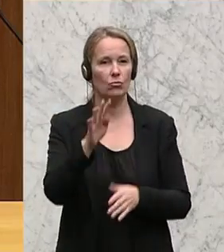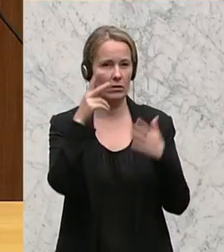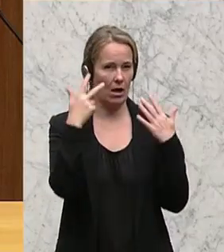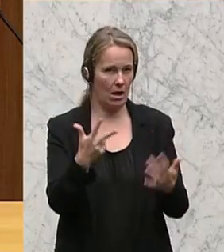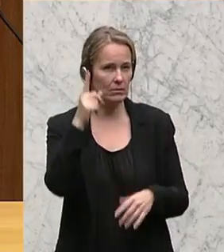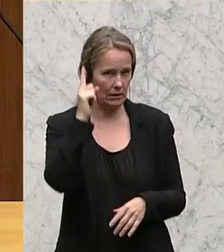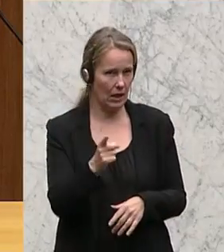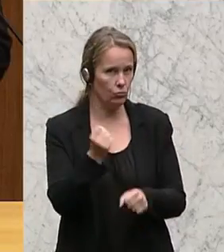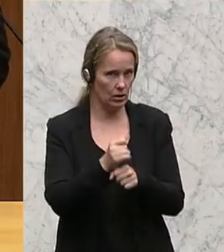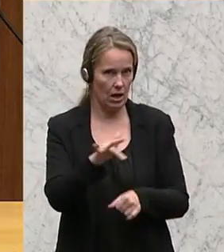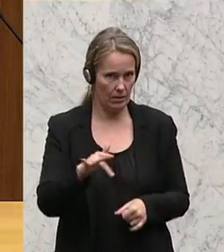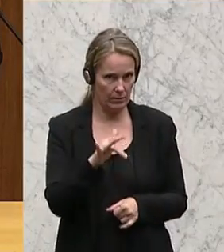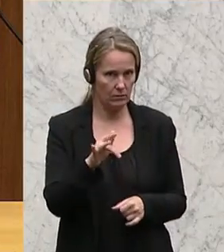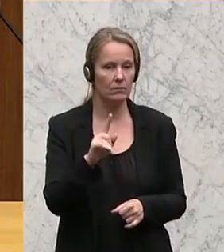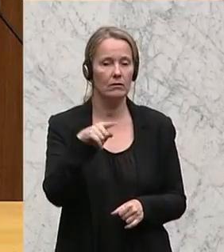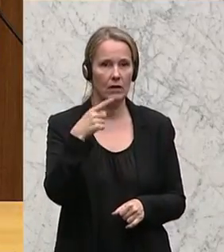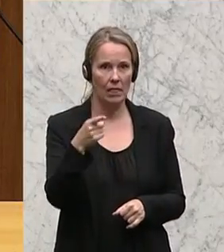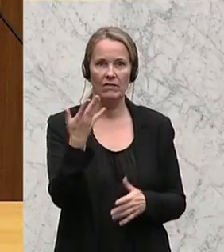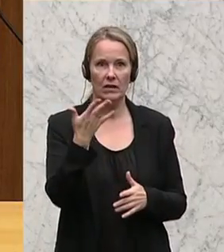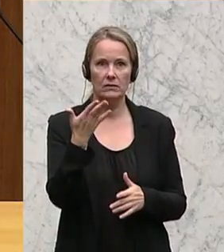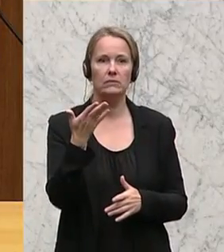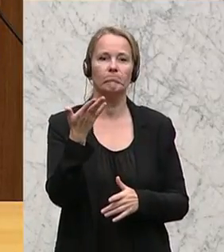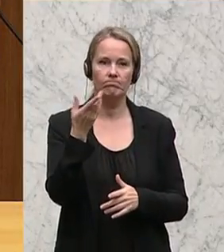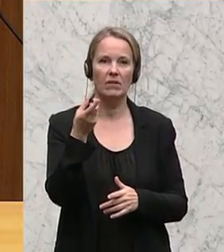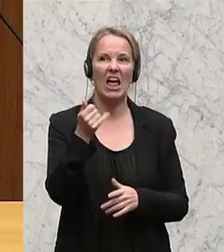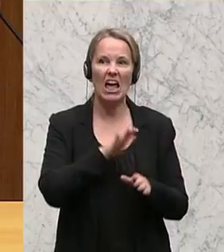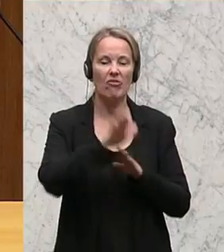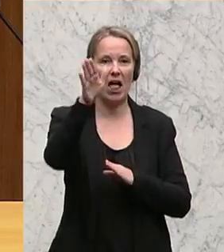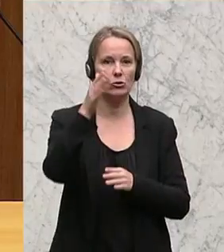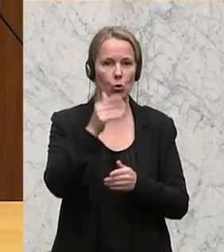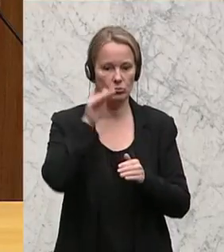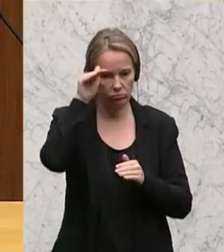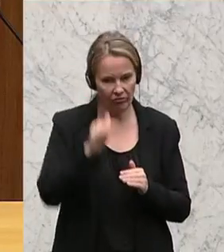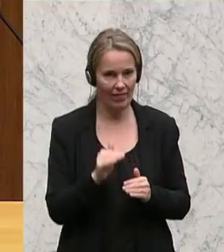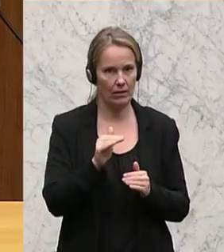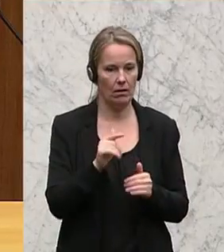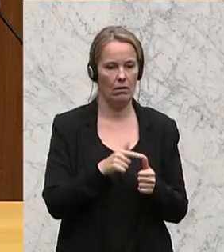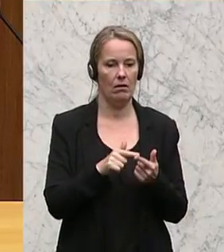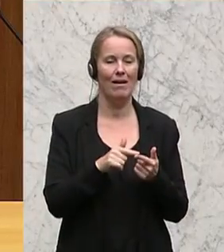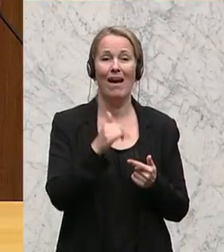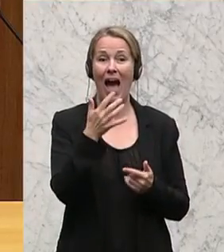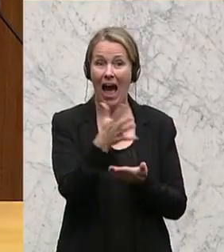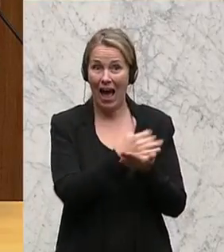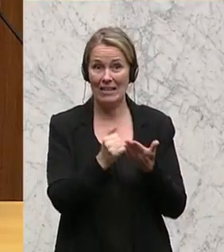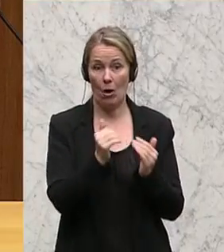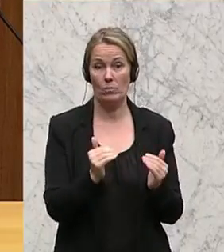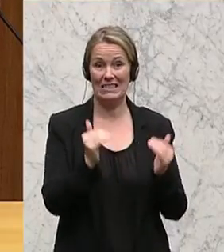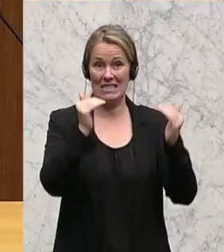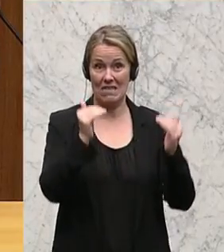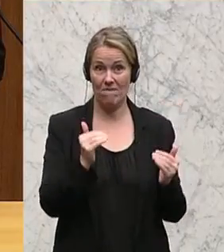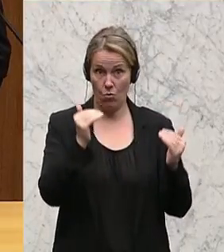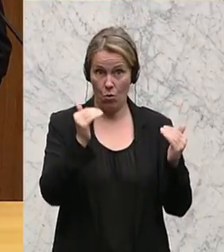Arbeitsplätze. Dann haben wir eine niedrigere Inflationsrate. Wir haben um 7.000 ein höheres Einkommensniveau für jeden Österreicher als wie